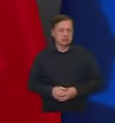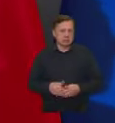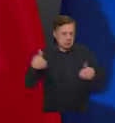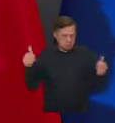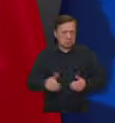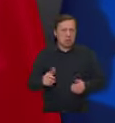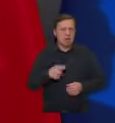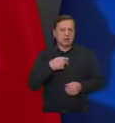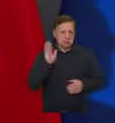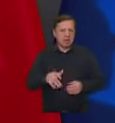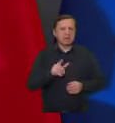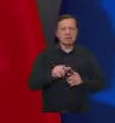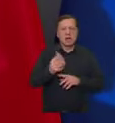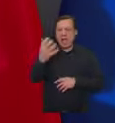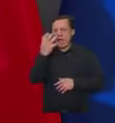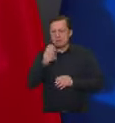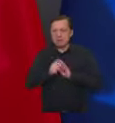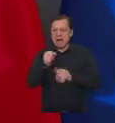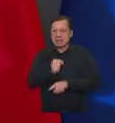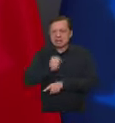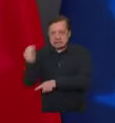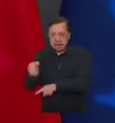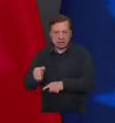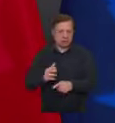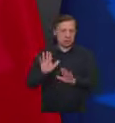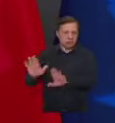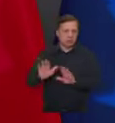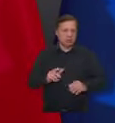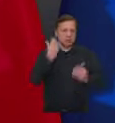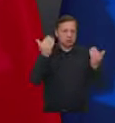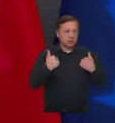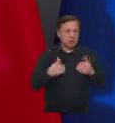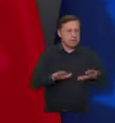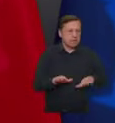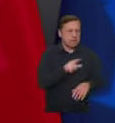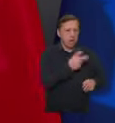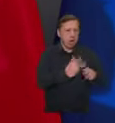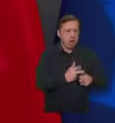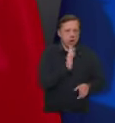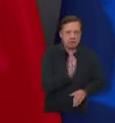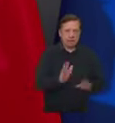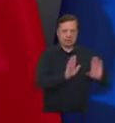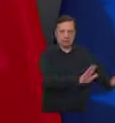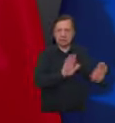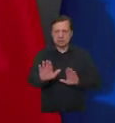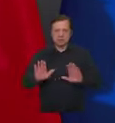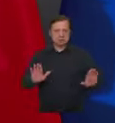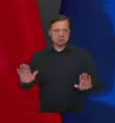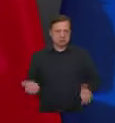będzie respirator dla osoby starszej, że będzie miejsce w szpitalu dla chorego i